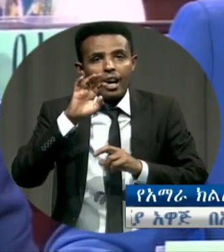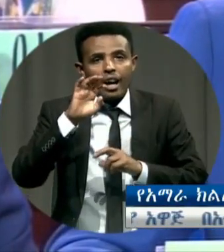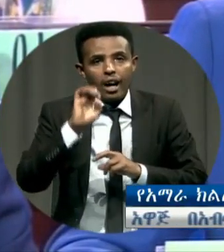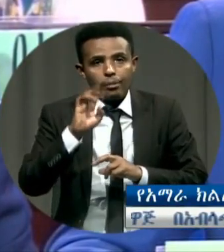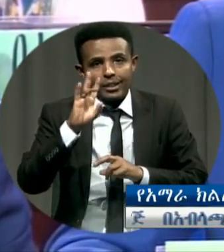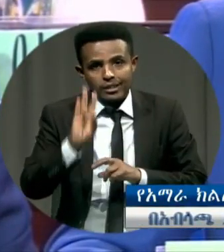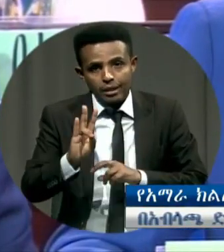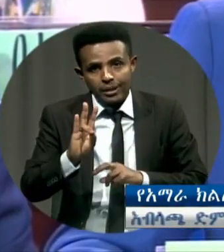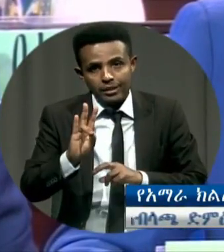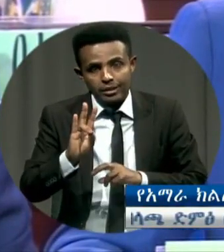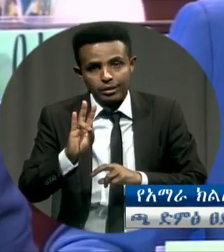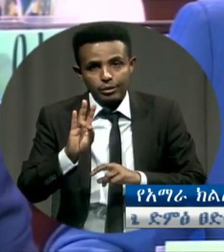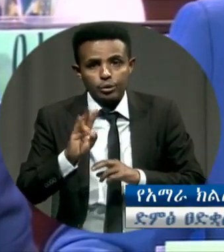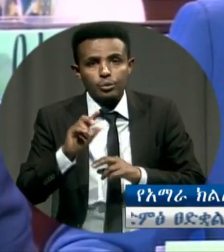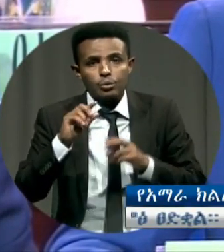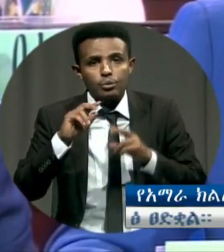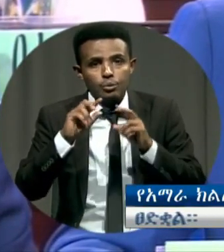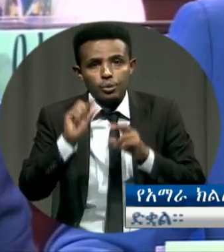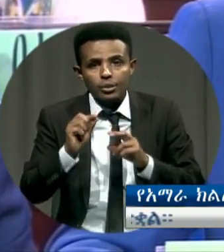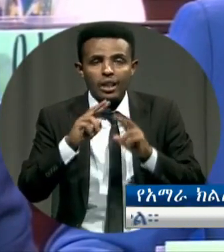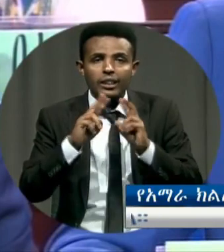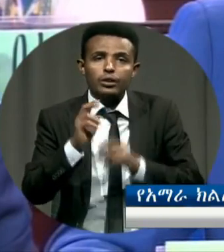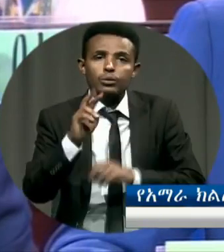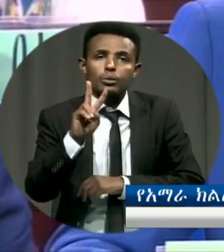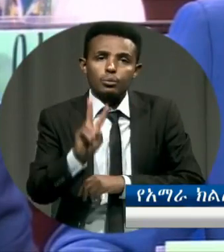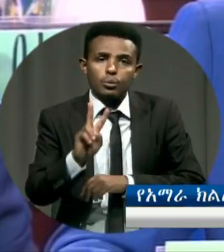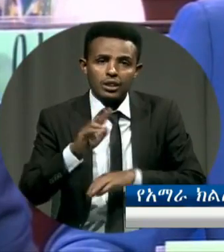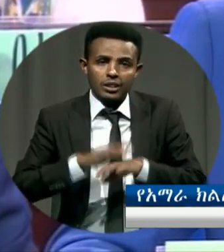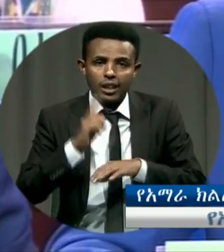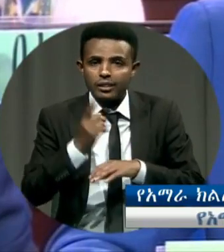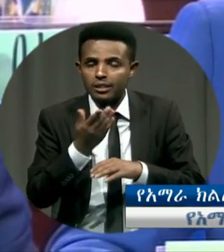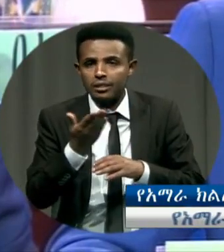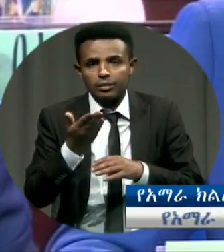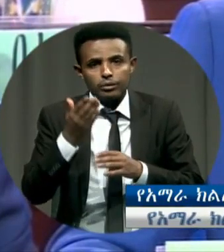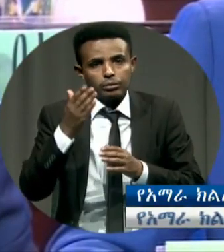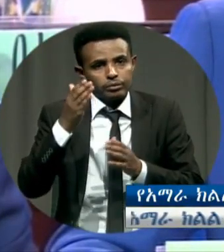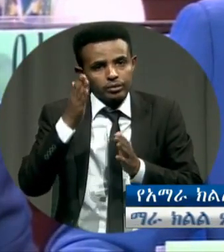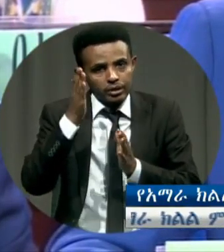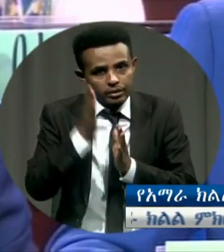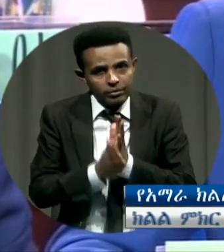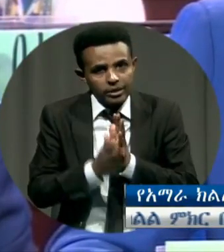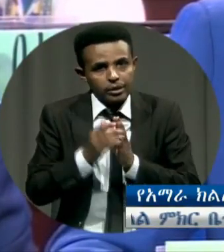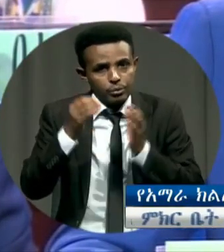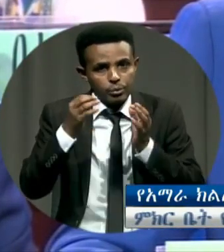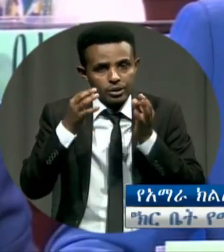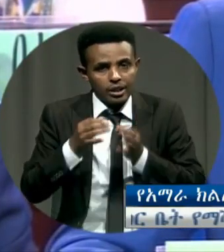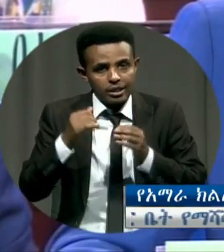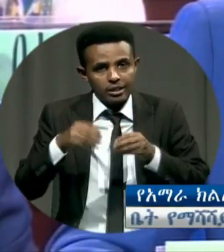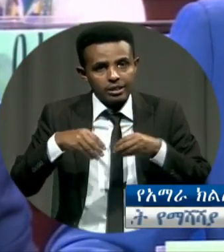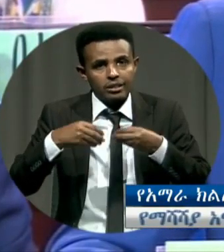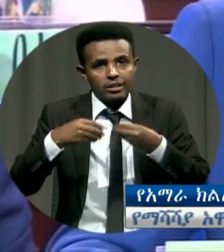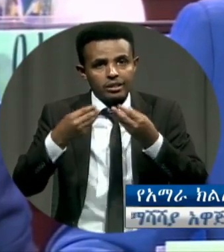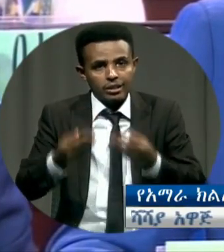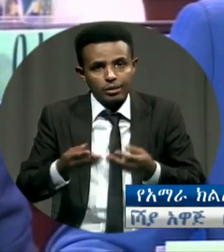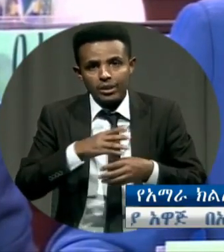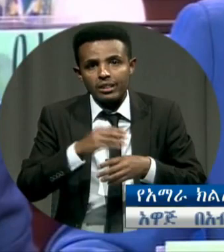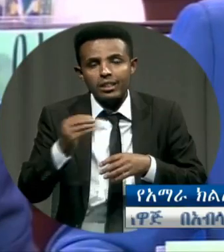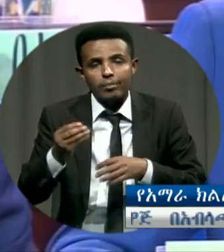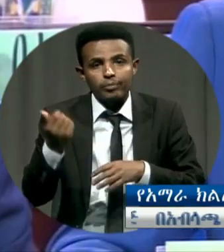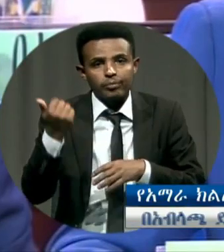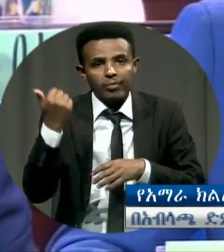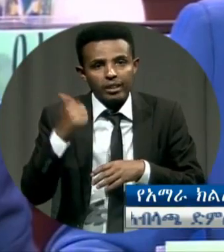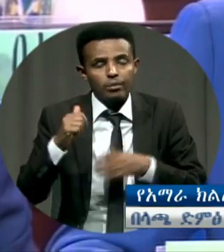ንዑስ አንቀጽ 2 ምክር ቤቱ አንድም ጉዳይ እንዲፈጸም ወይም ውሳኔ እንዲሰጥበትና ውሳኔው በማንኛውም ሰው ወይም አካል